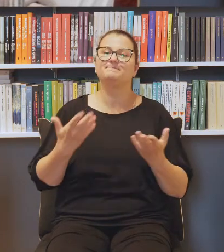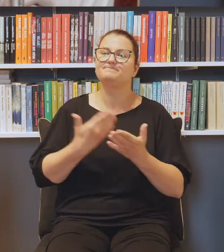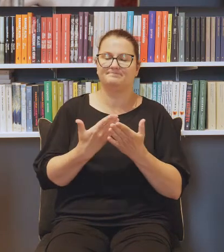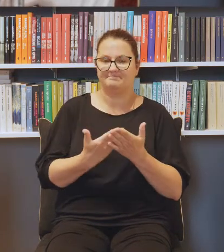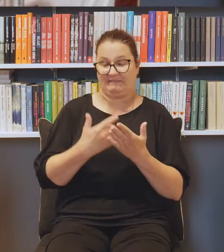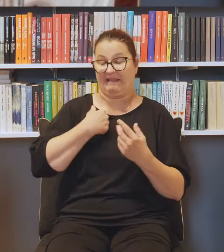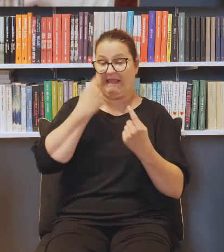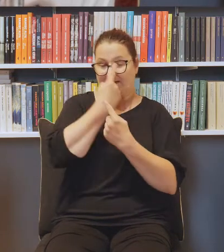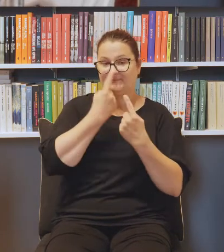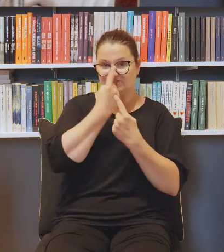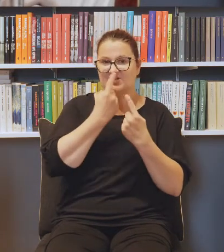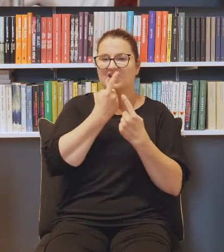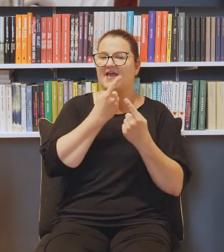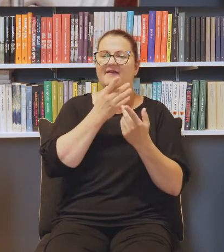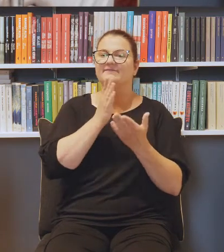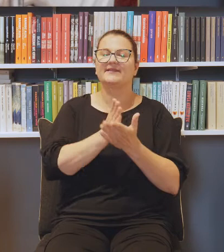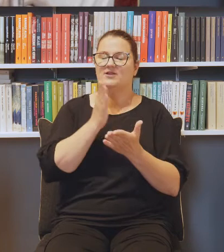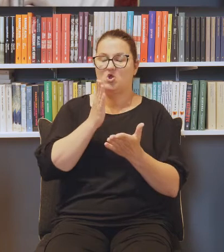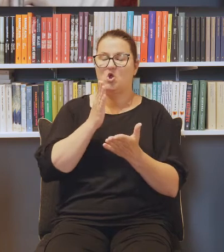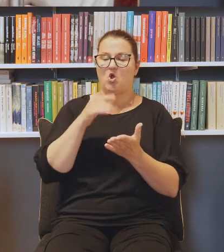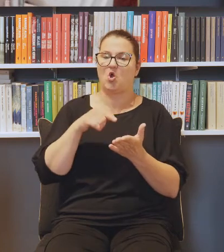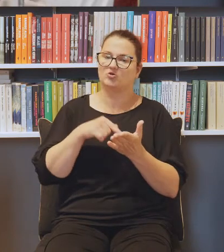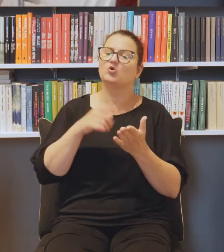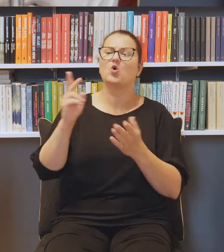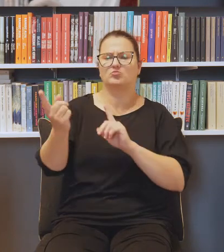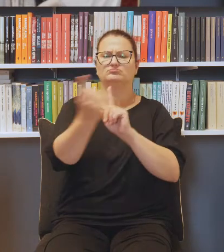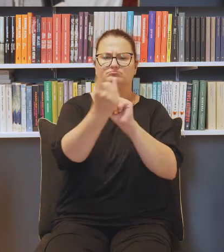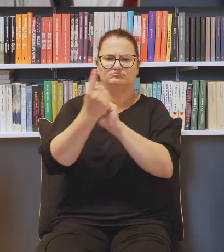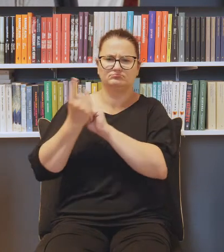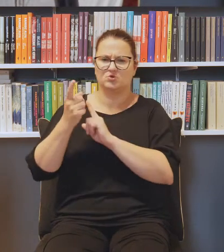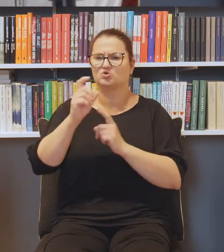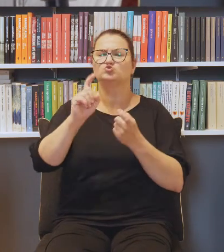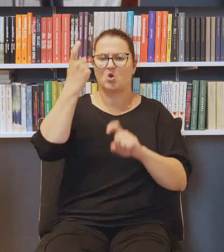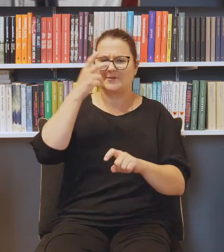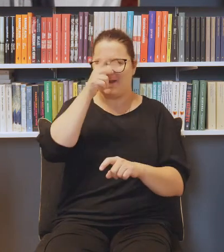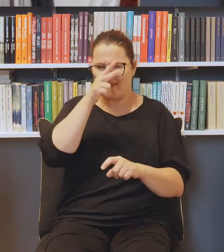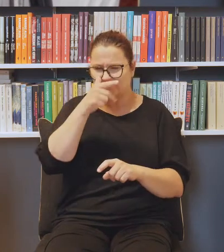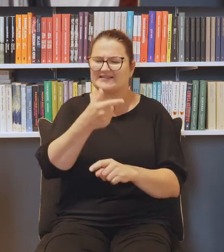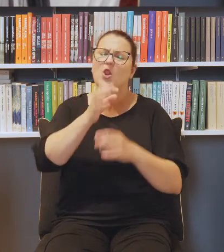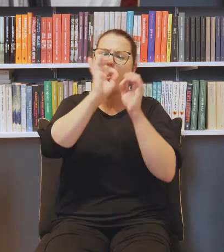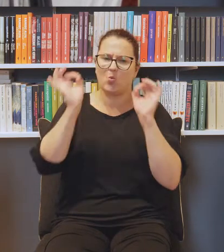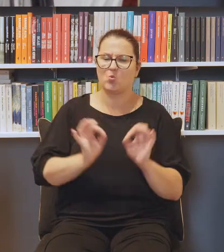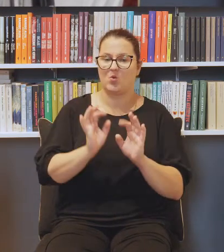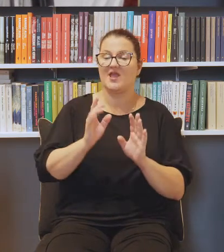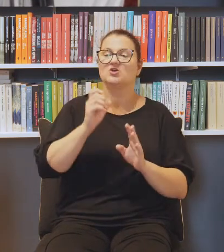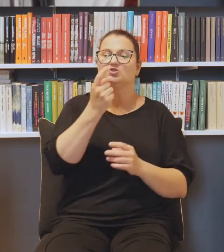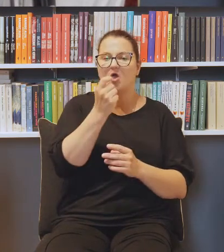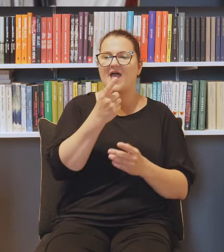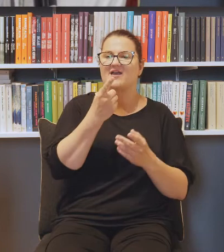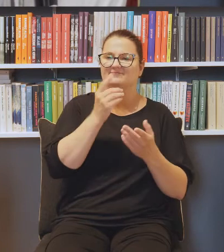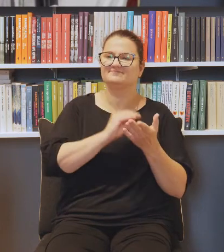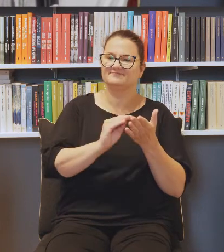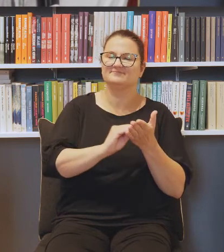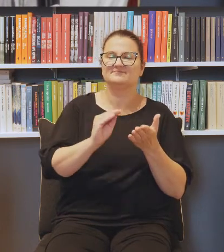że troszeczkę myślę, nie tylko tak z czytelnikami myślę z Pabianic, ale w ogóle, że troszeczkę ta fikcja literacka,